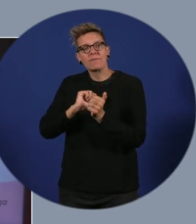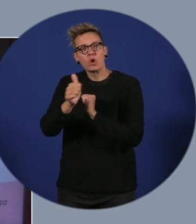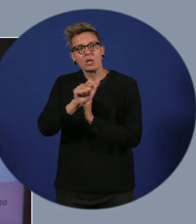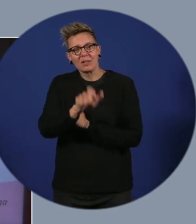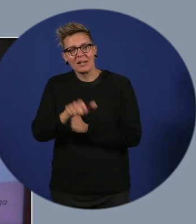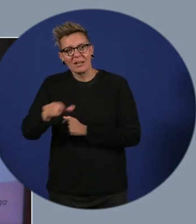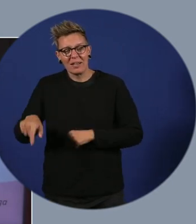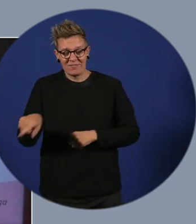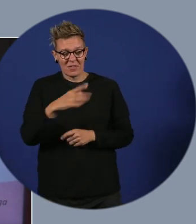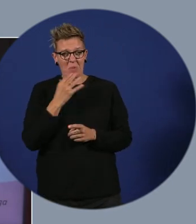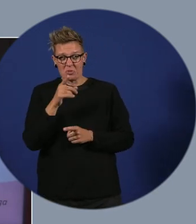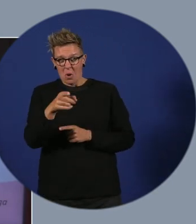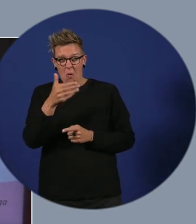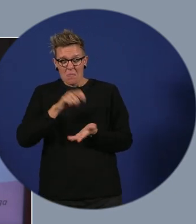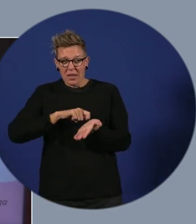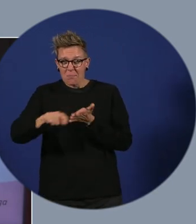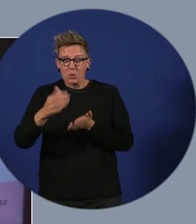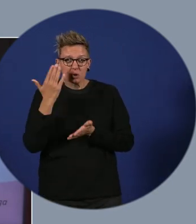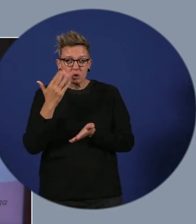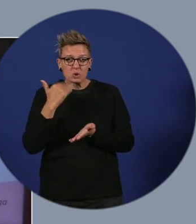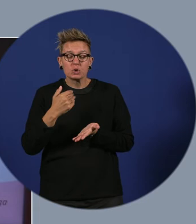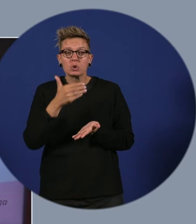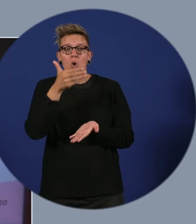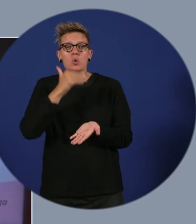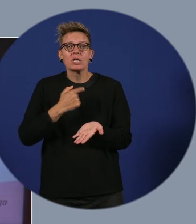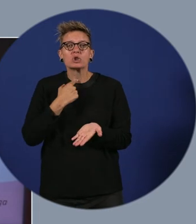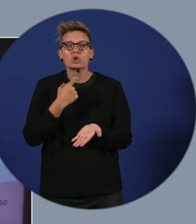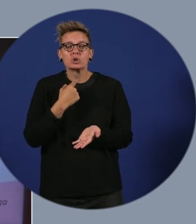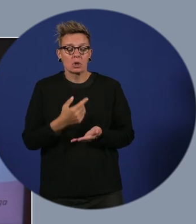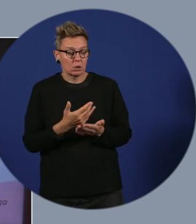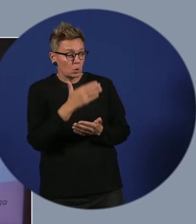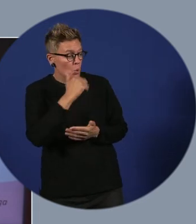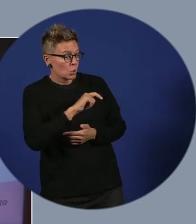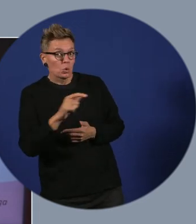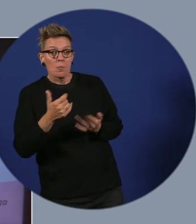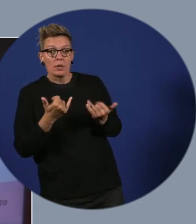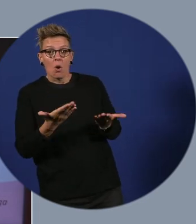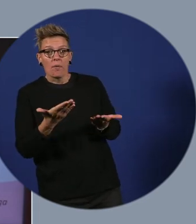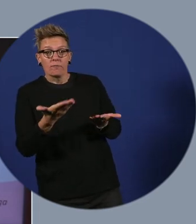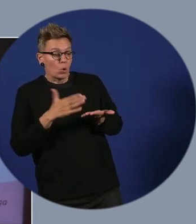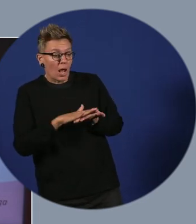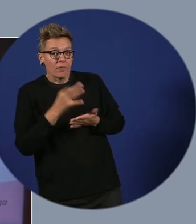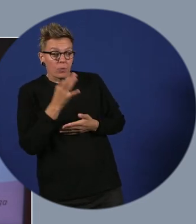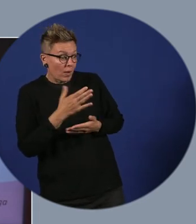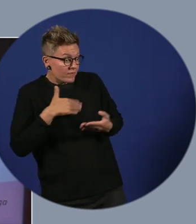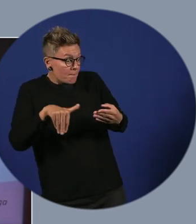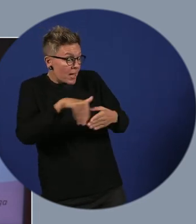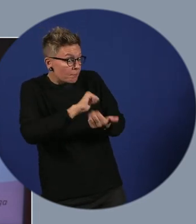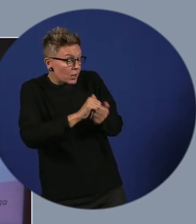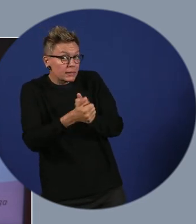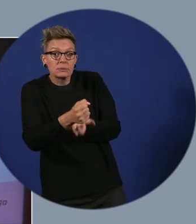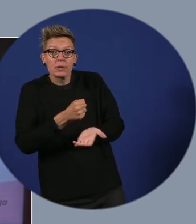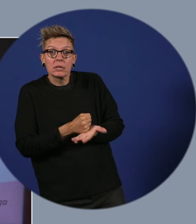rapport som vi pratade om alldeles nyss, så kan vi konstatera att unga får inte frågan om de vill vara med i ett politiskt parti. Och vill vi